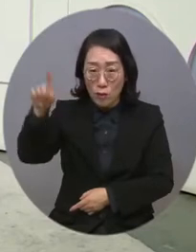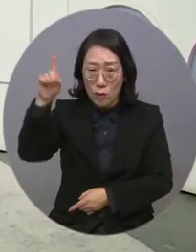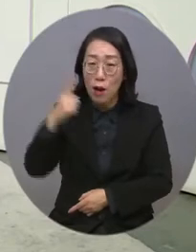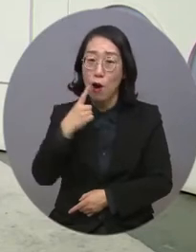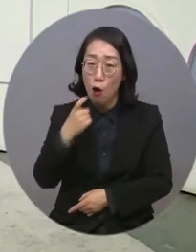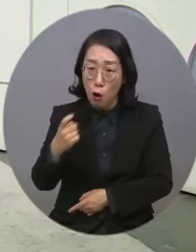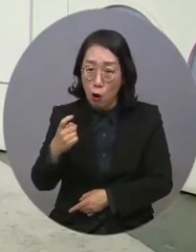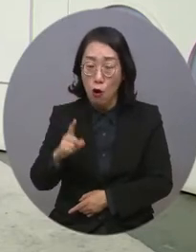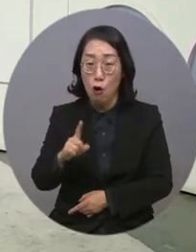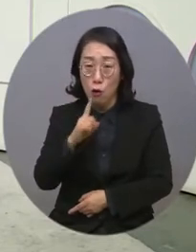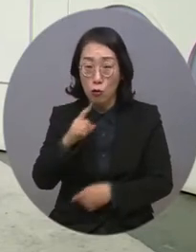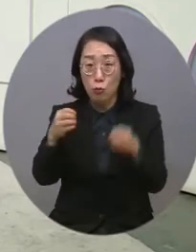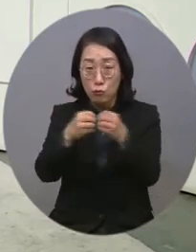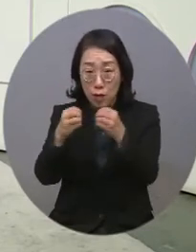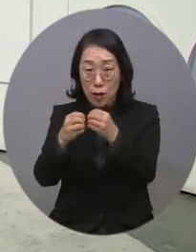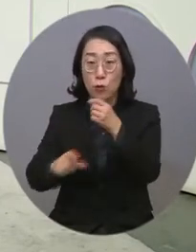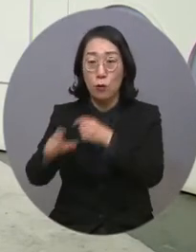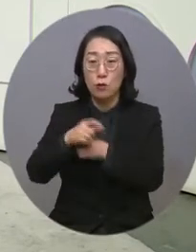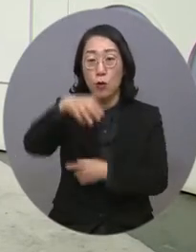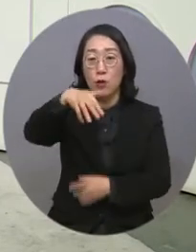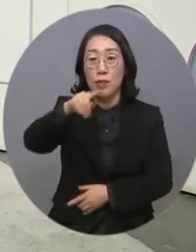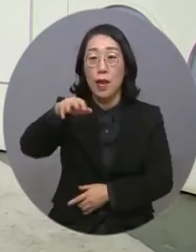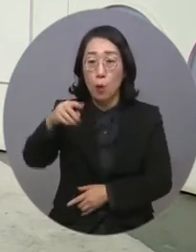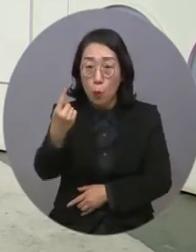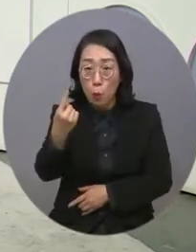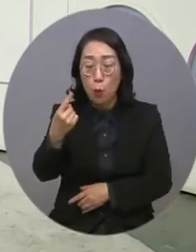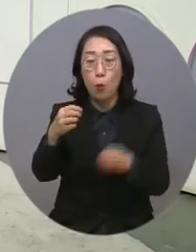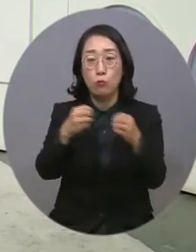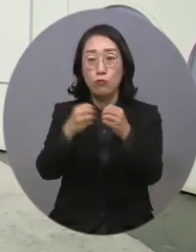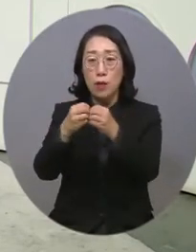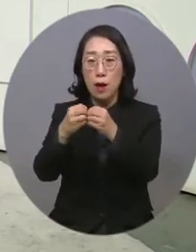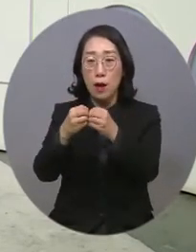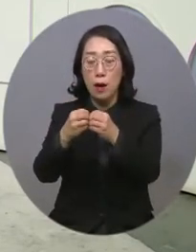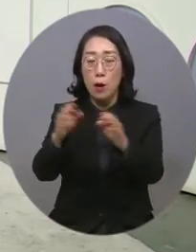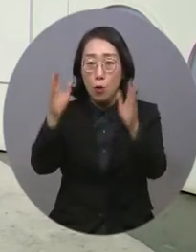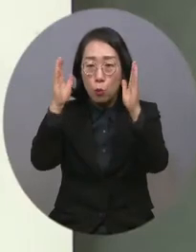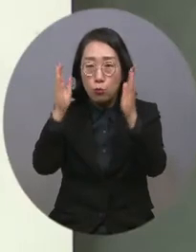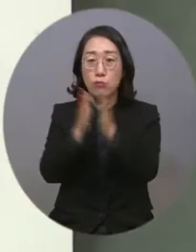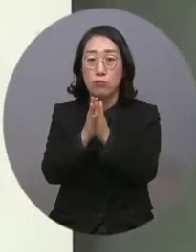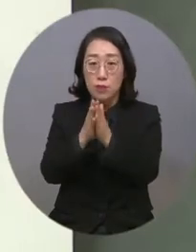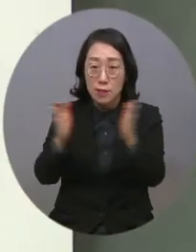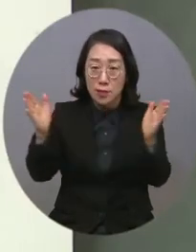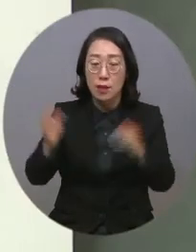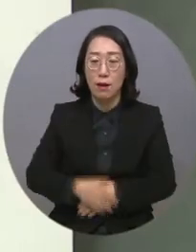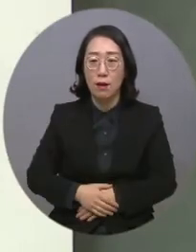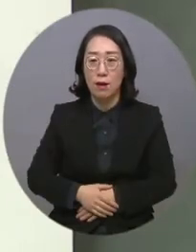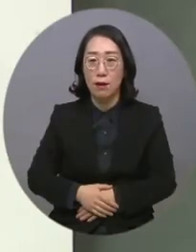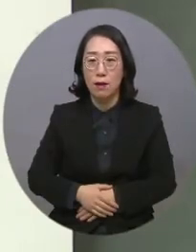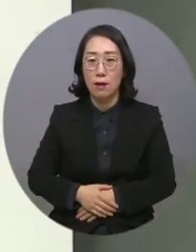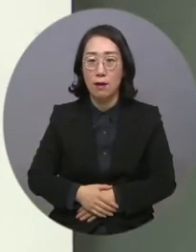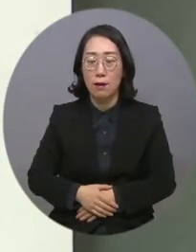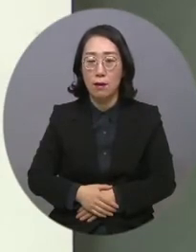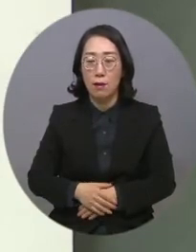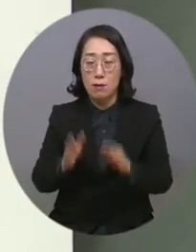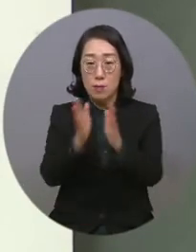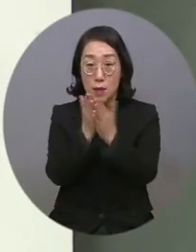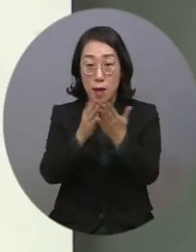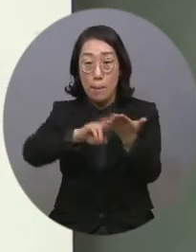하다가 체코 어학을 또 문학을 손을 대고 뭐 이제 20여 권이